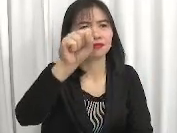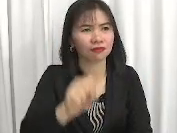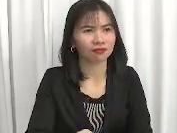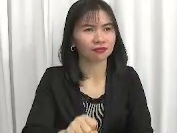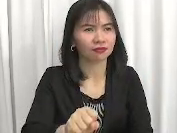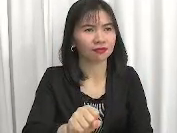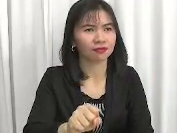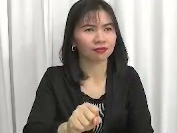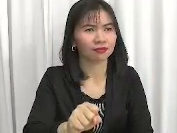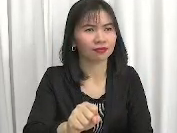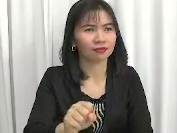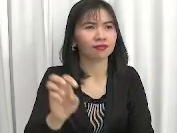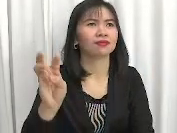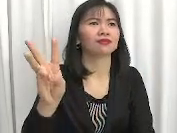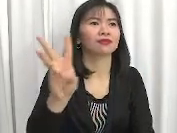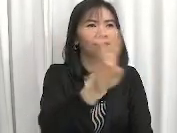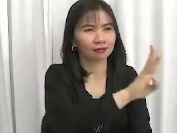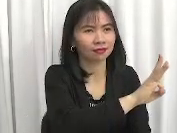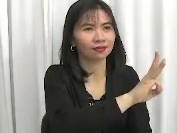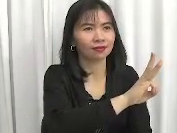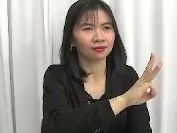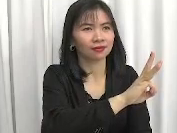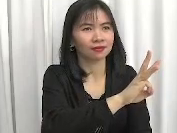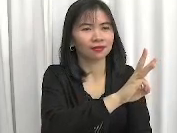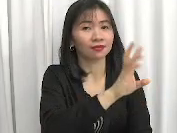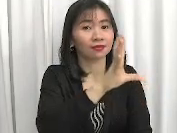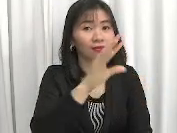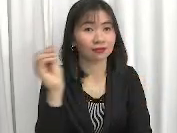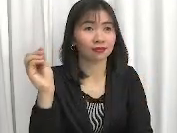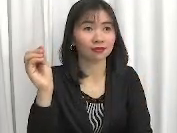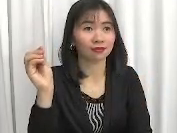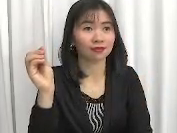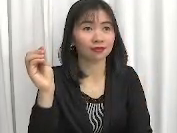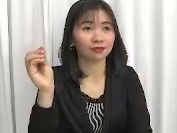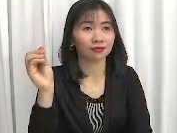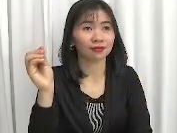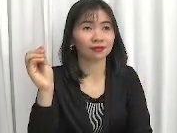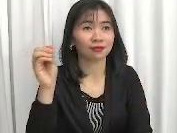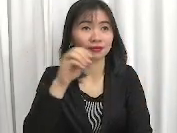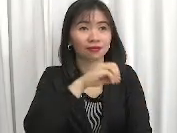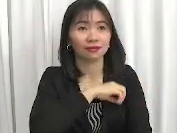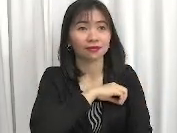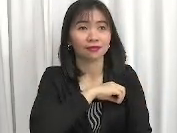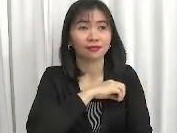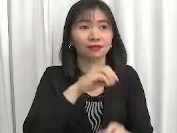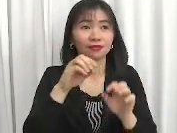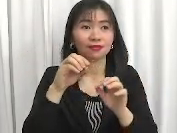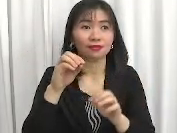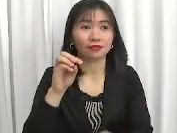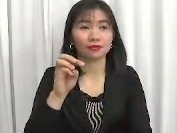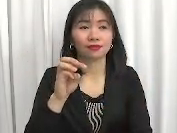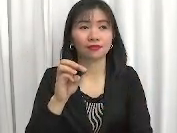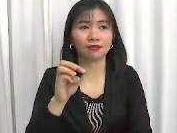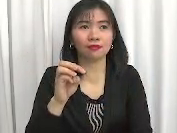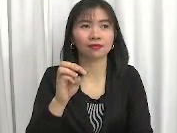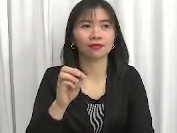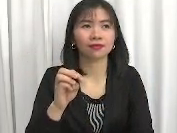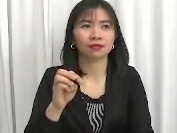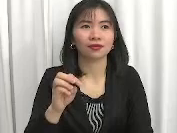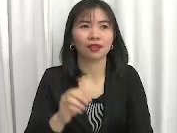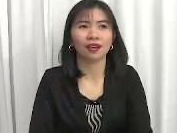mga West family, at saka ang pinakamamahal kong pamilya, oh, wow, na area, yung fan